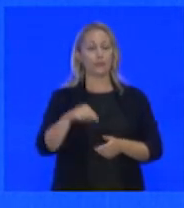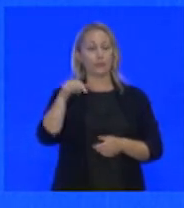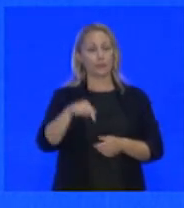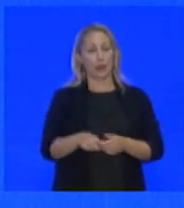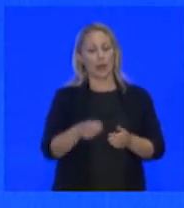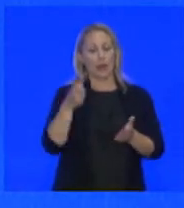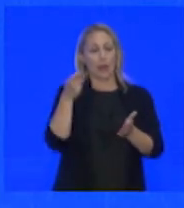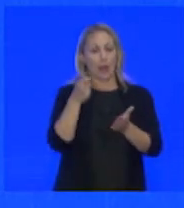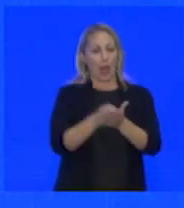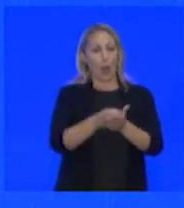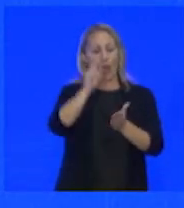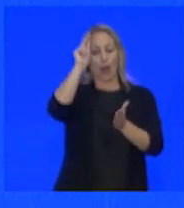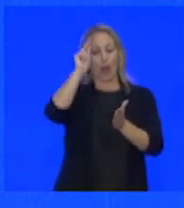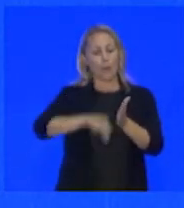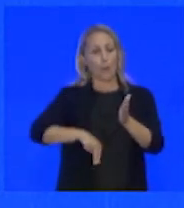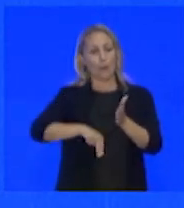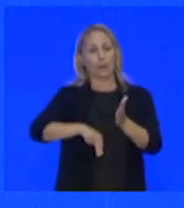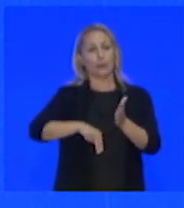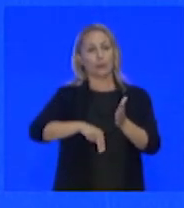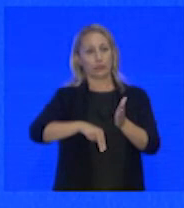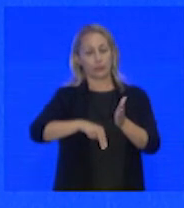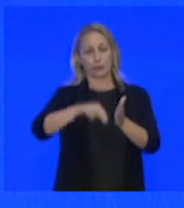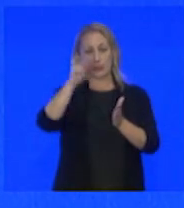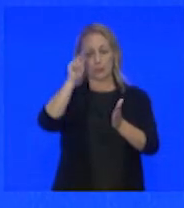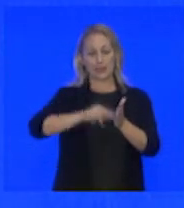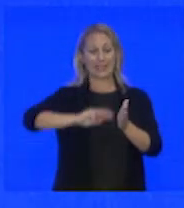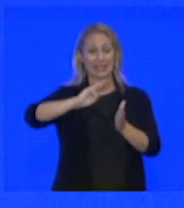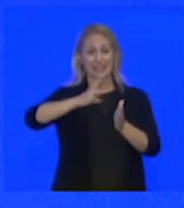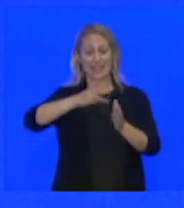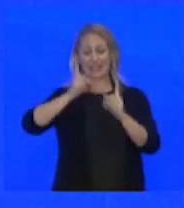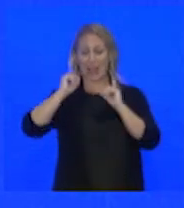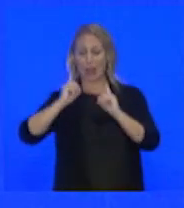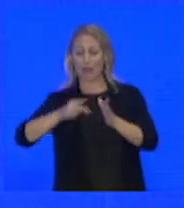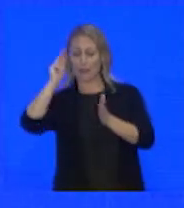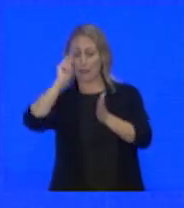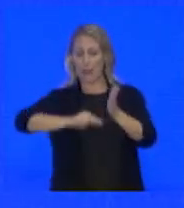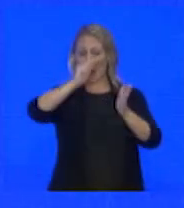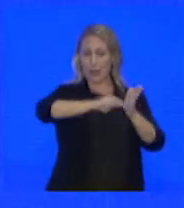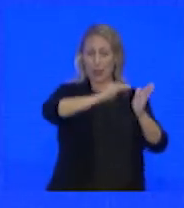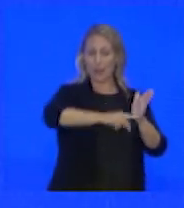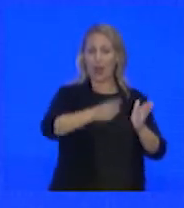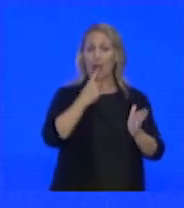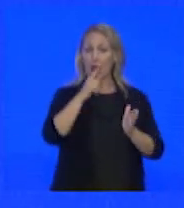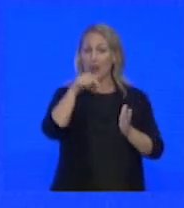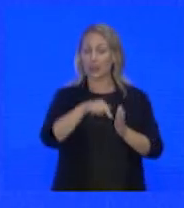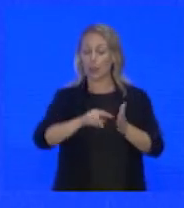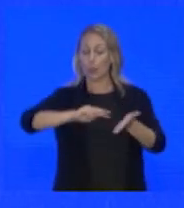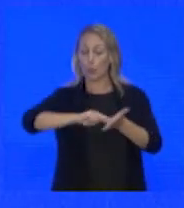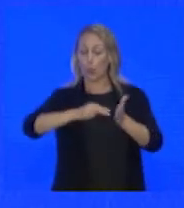υπογράφτηκαν οι τρεις αποφάσεις που έμεναν, προσέξτε, στα συρτάρια του Υπουργείου